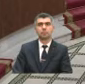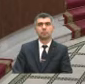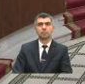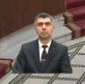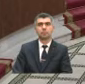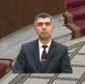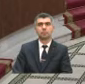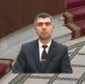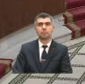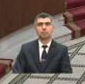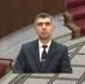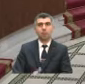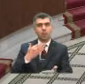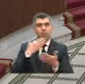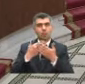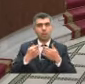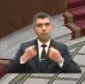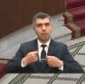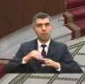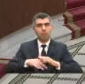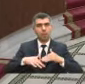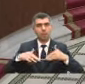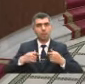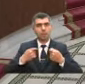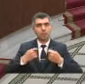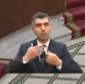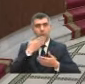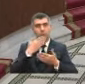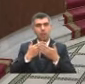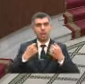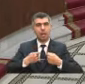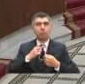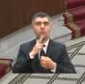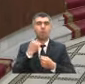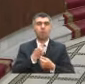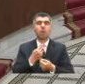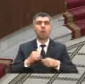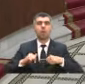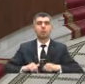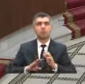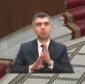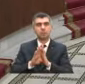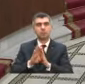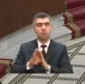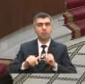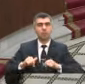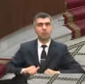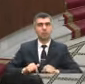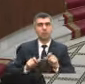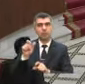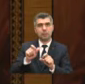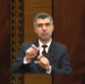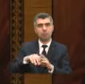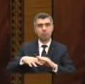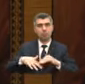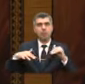شكرا السيد الرئيس، السيد رئيس الحكومة المحترم، السيد وزير الدولة، السيدات والسادة الوزراء، السيدات والسادة